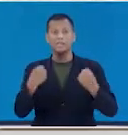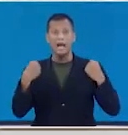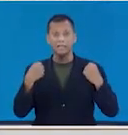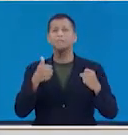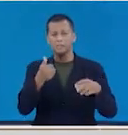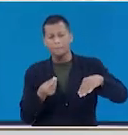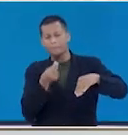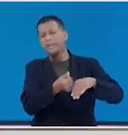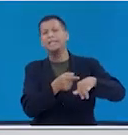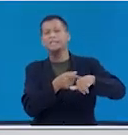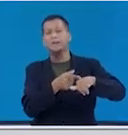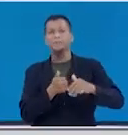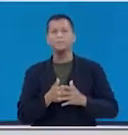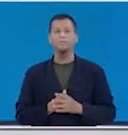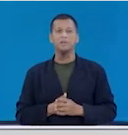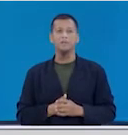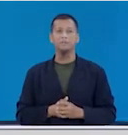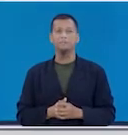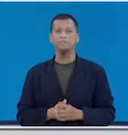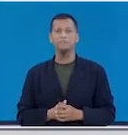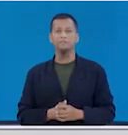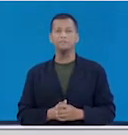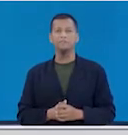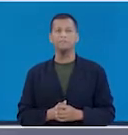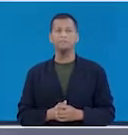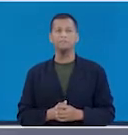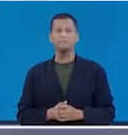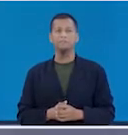Deta. Baik, terima kasih atas informasinya, selamat bertugas kembali.